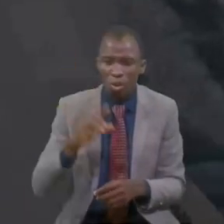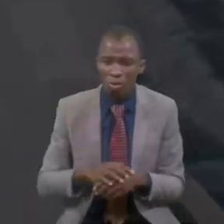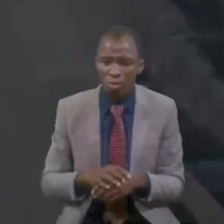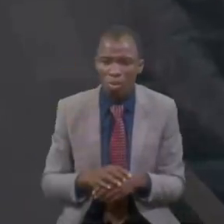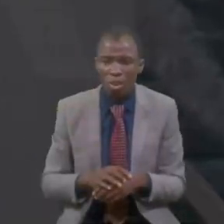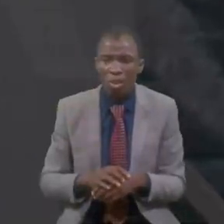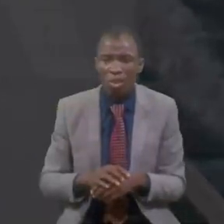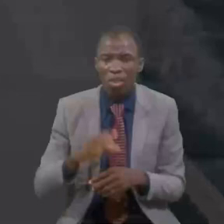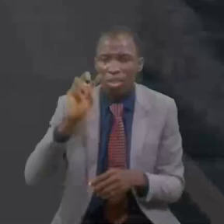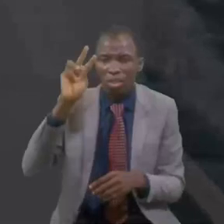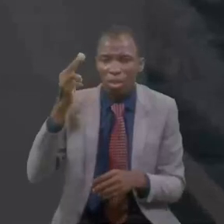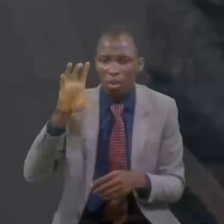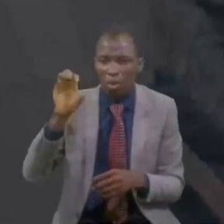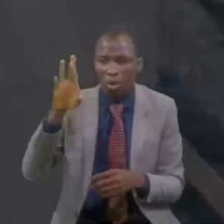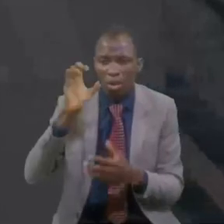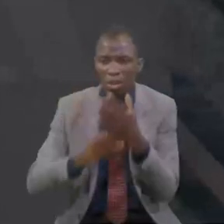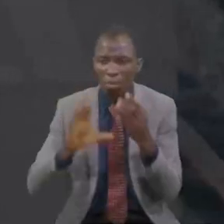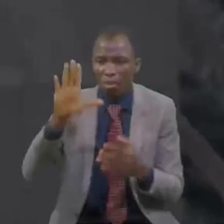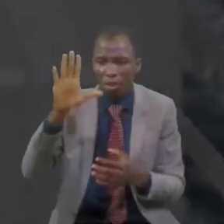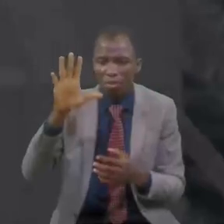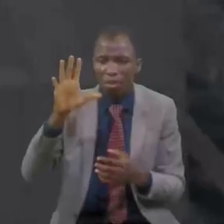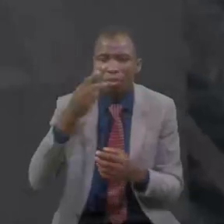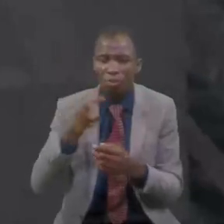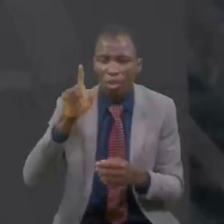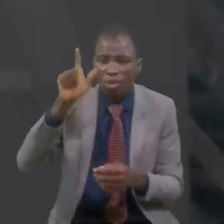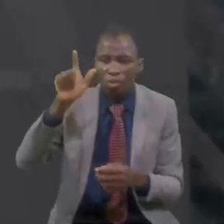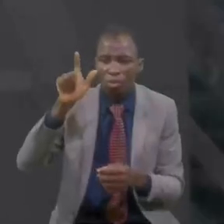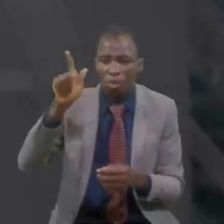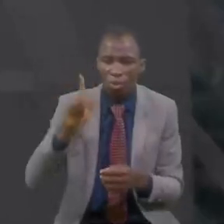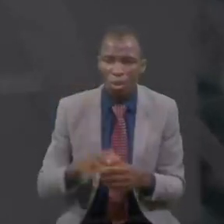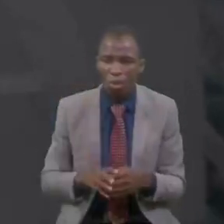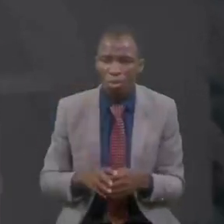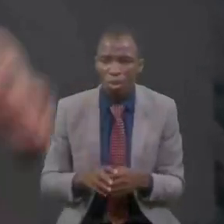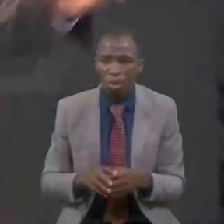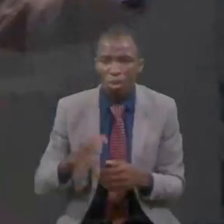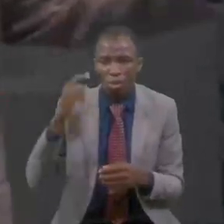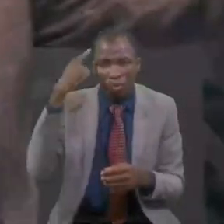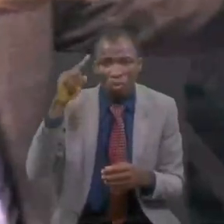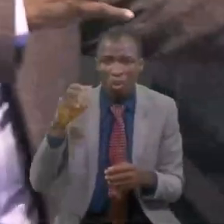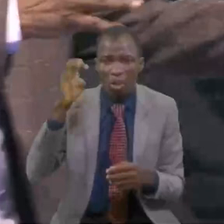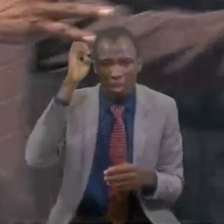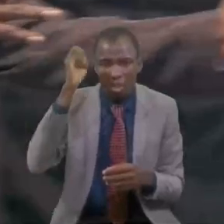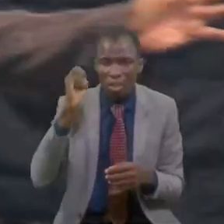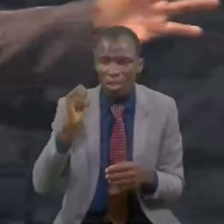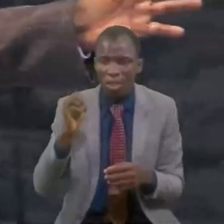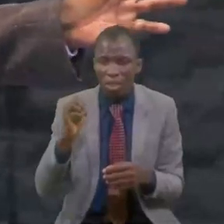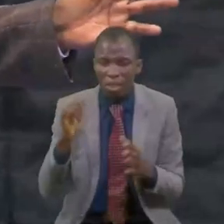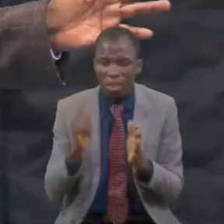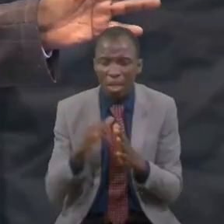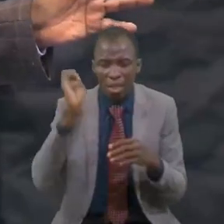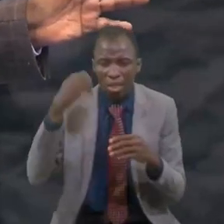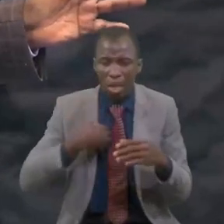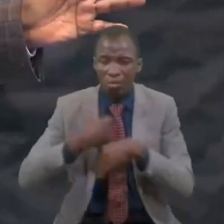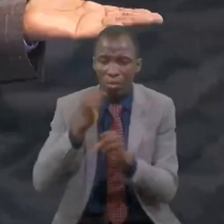Corinthiens 5 verset 21 dit celui qui n'a point connu le péché